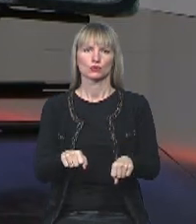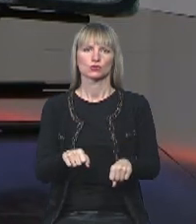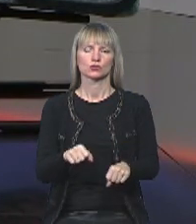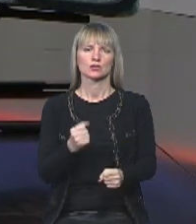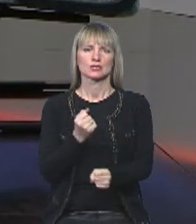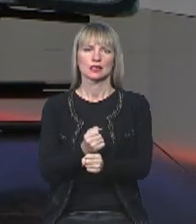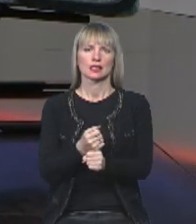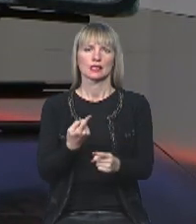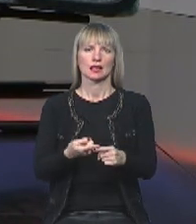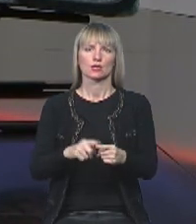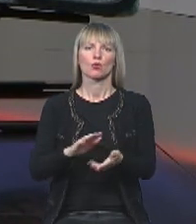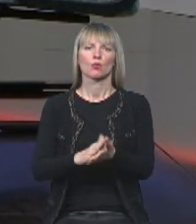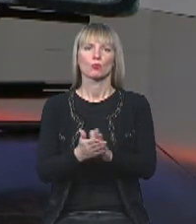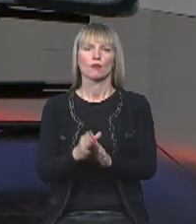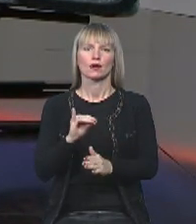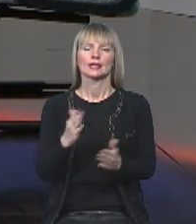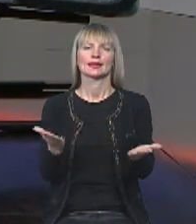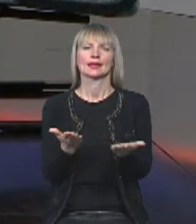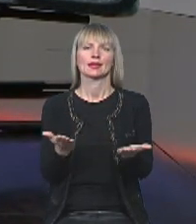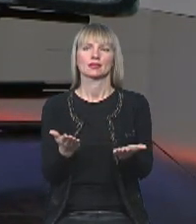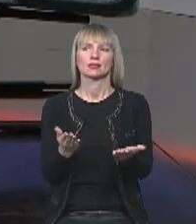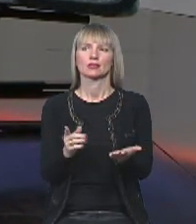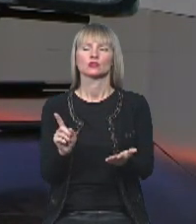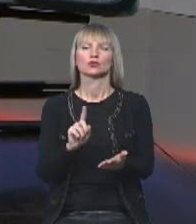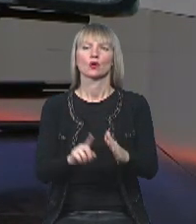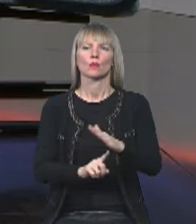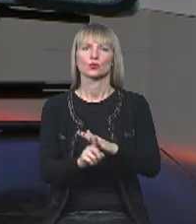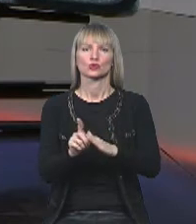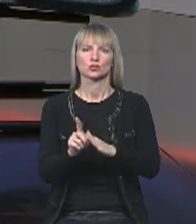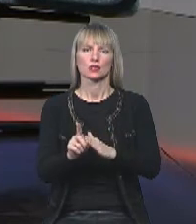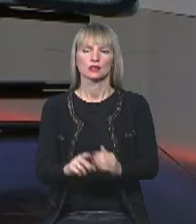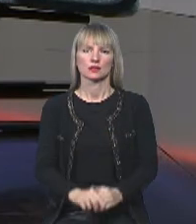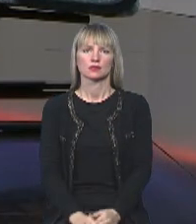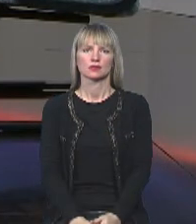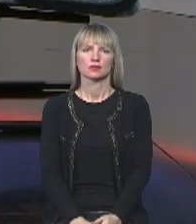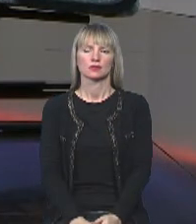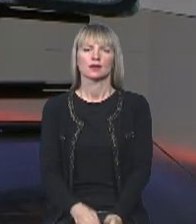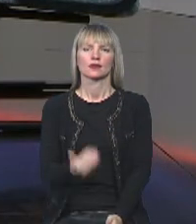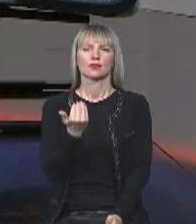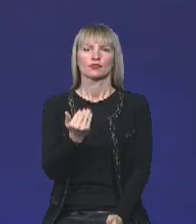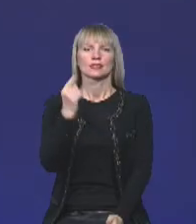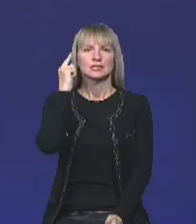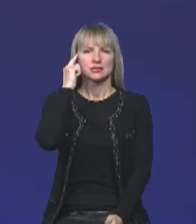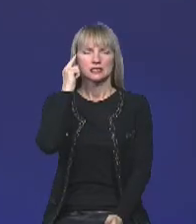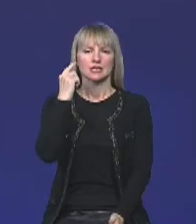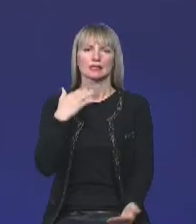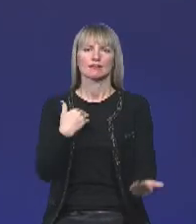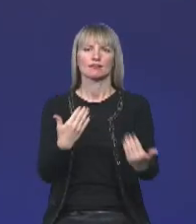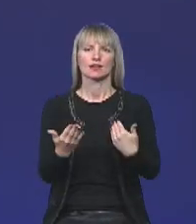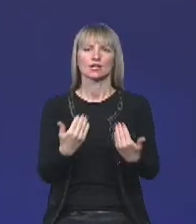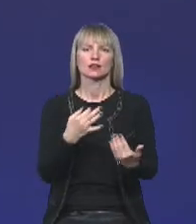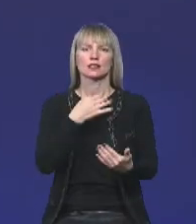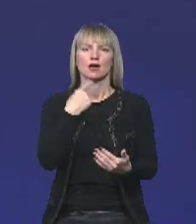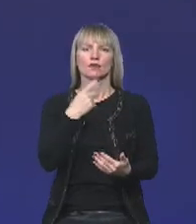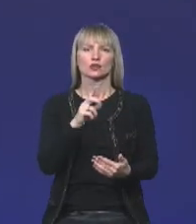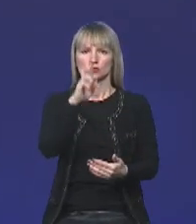створити умови, і які саме, ну хоча б з чого починати? Ви знаєте, от відносно казати,